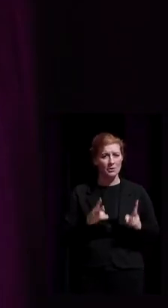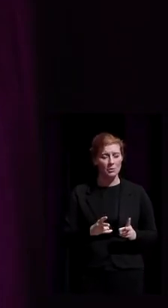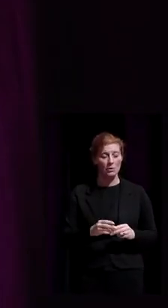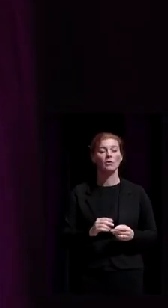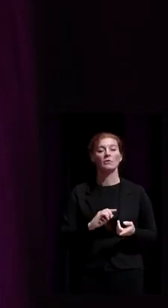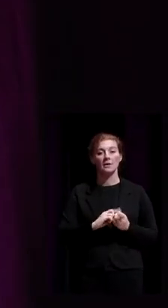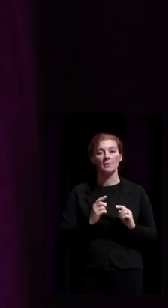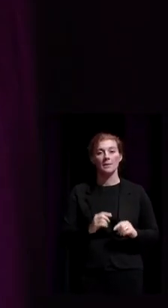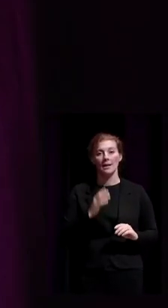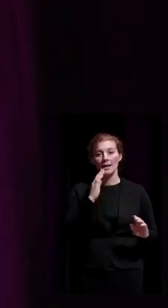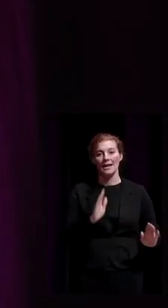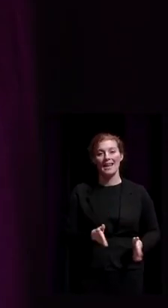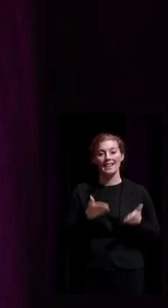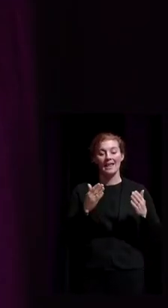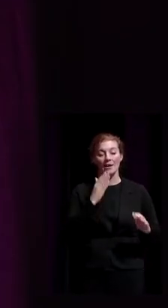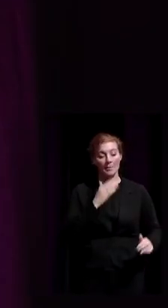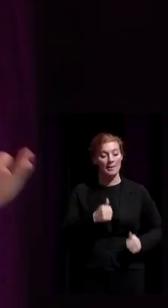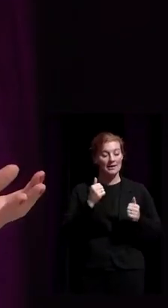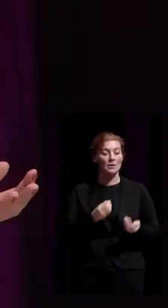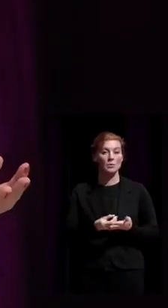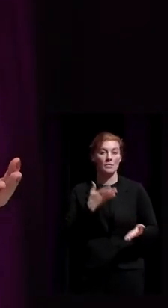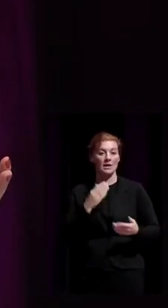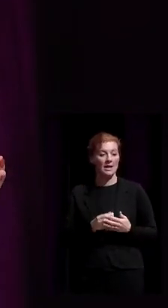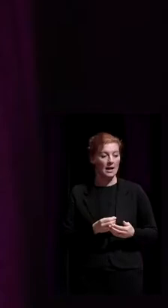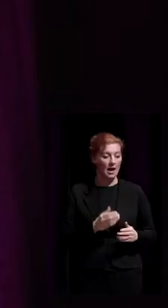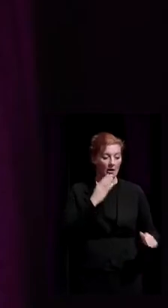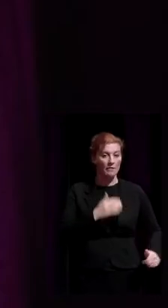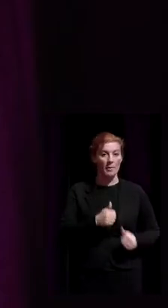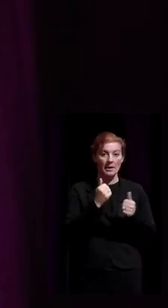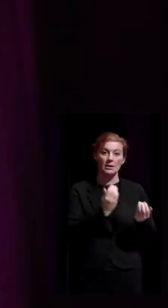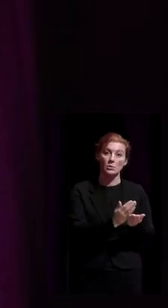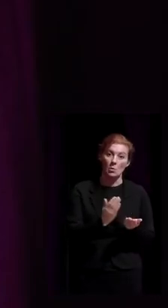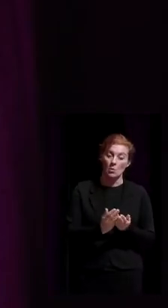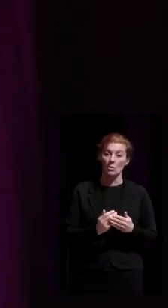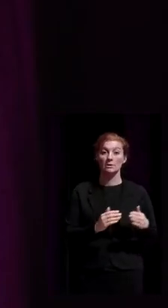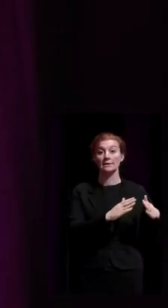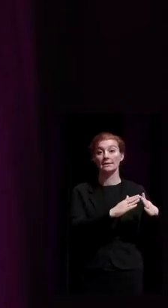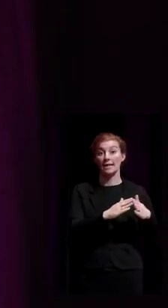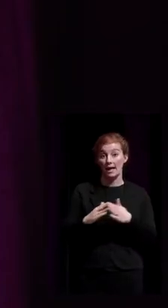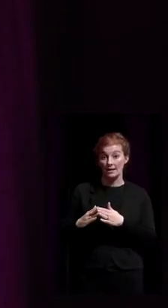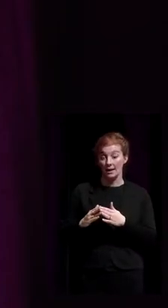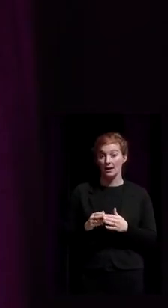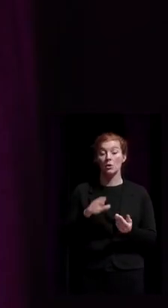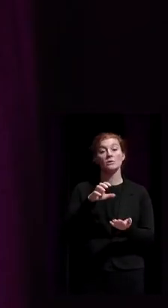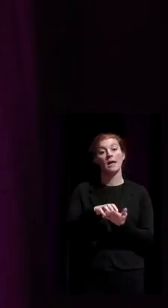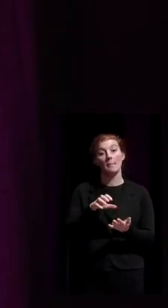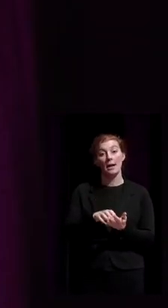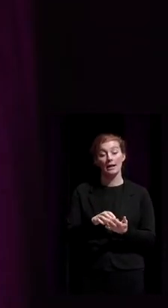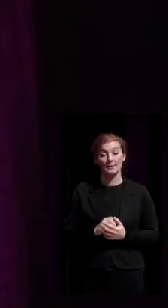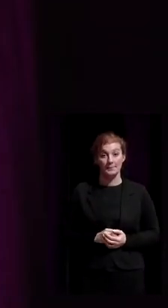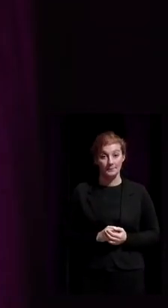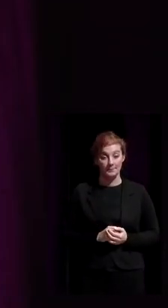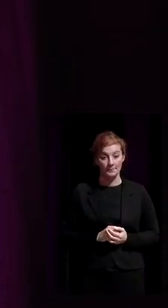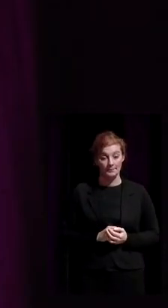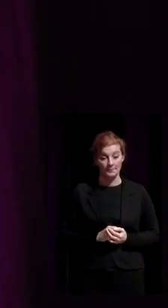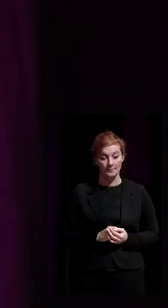utvärdera och förbättra skolor, städer och samhällen. Och